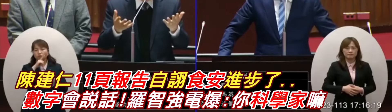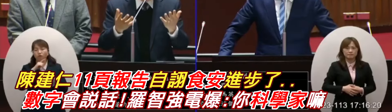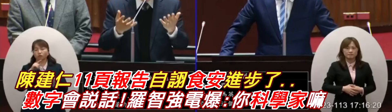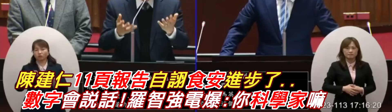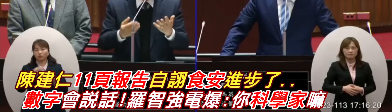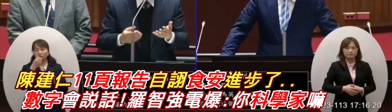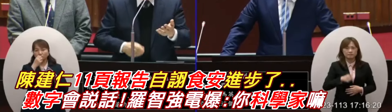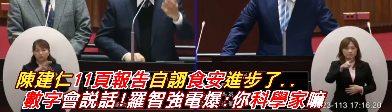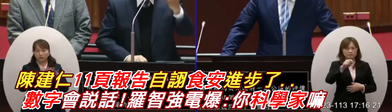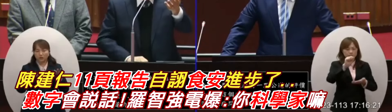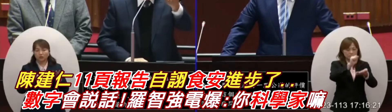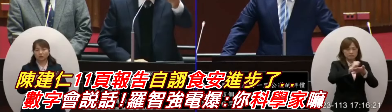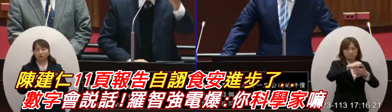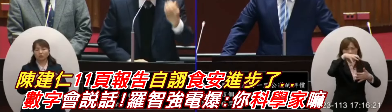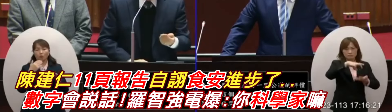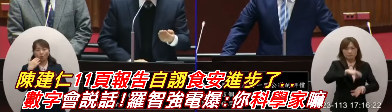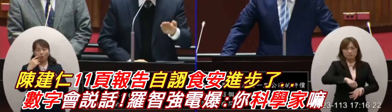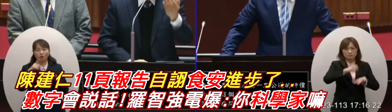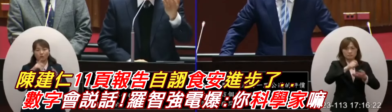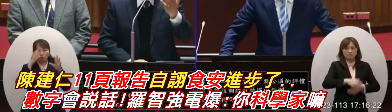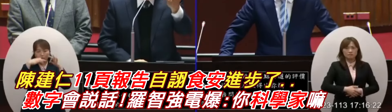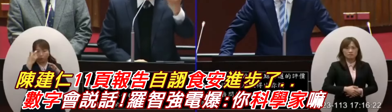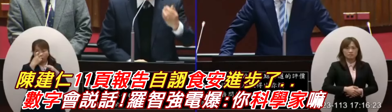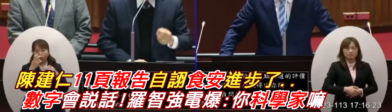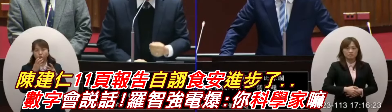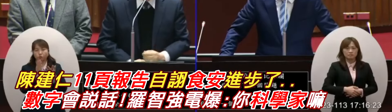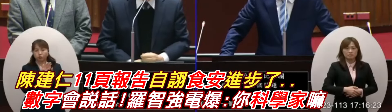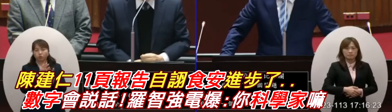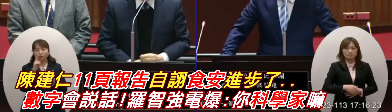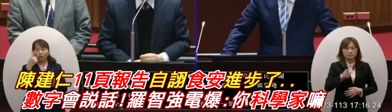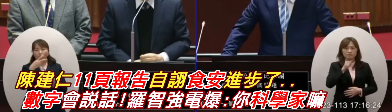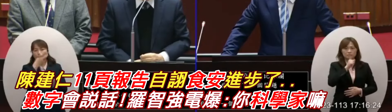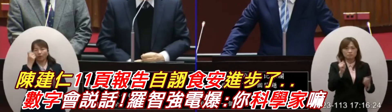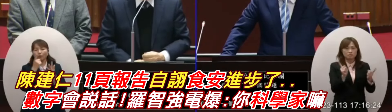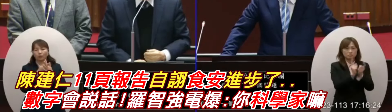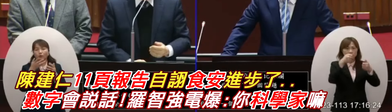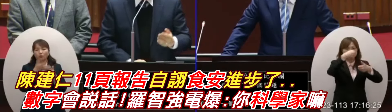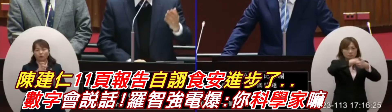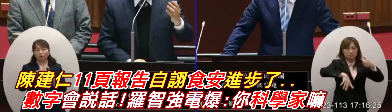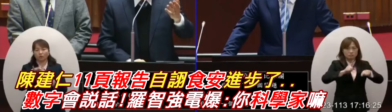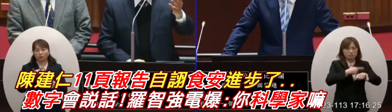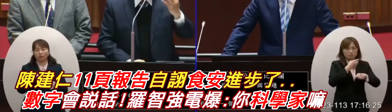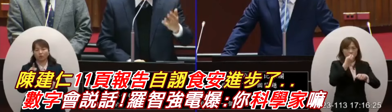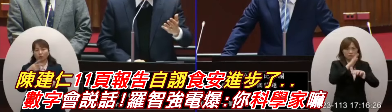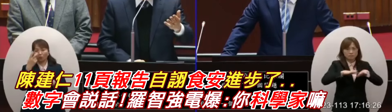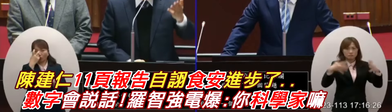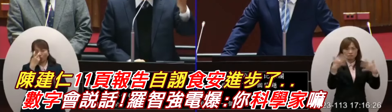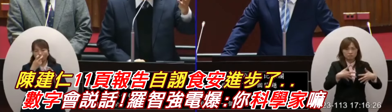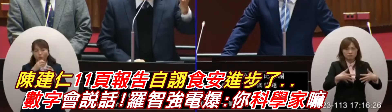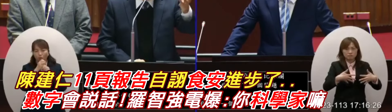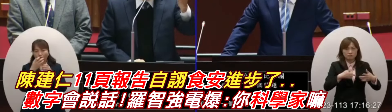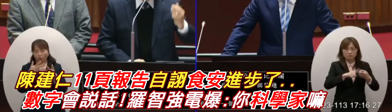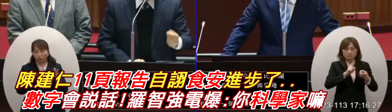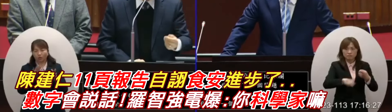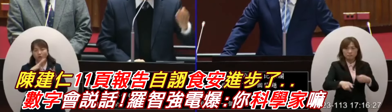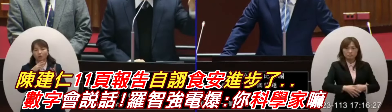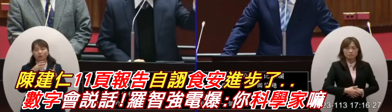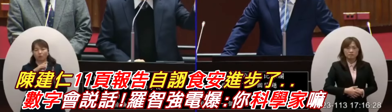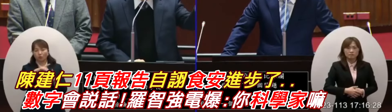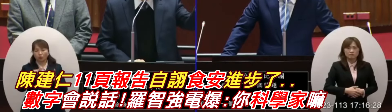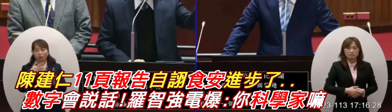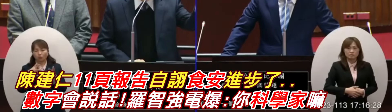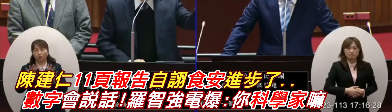您的报告当中说马政府有7次系统性食安问题，对不对？ 你检验多。 刚才问题是什么？ 有问题才检